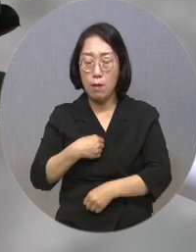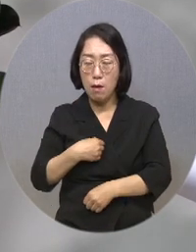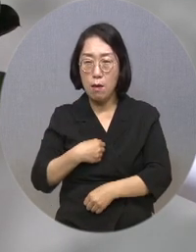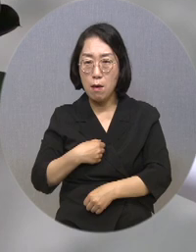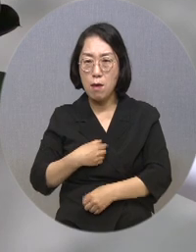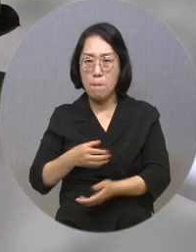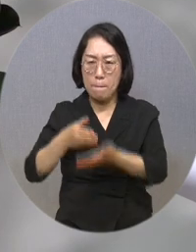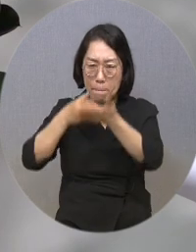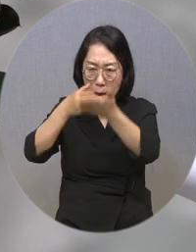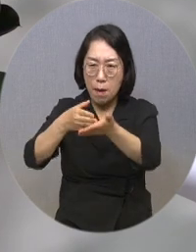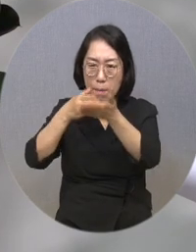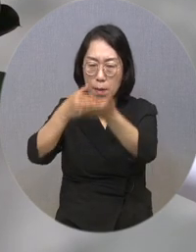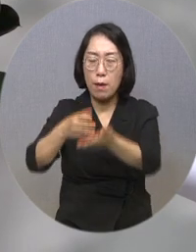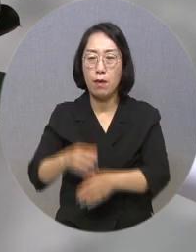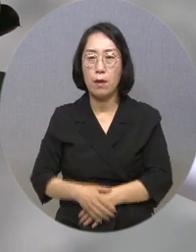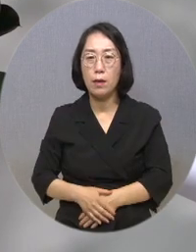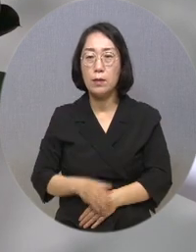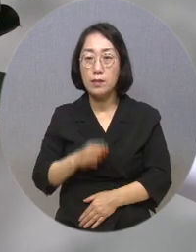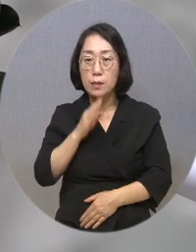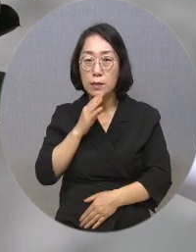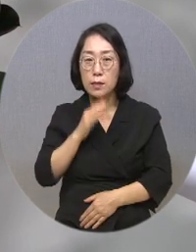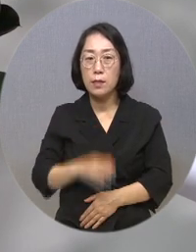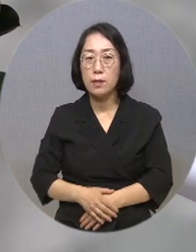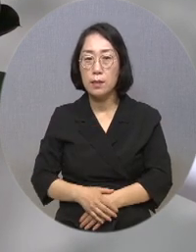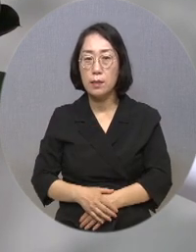주장했고 실질적으로 네.